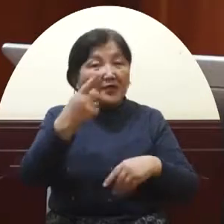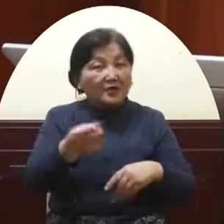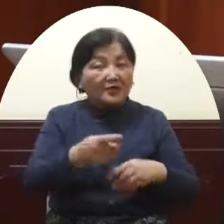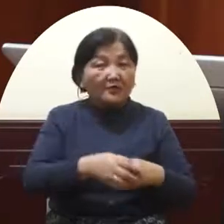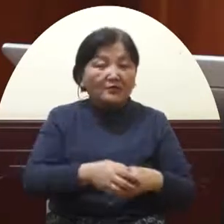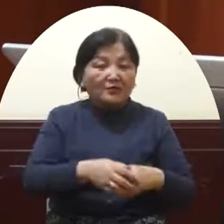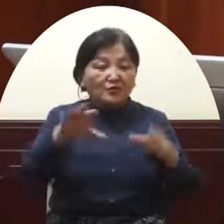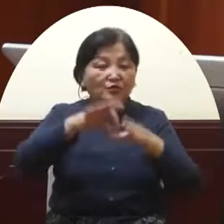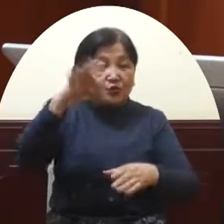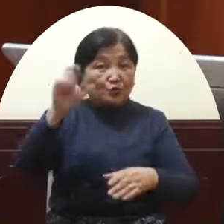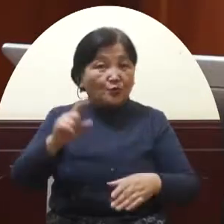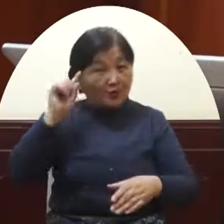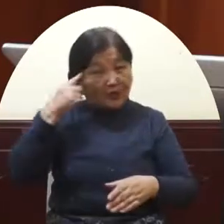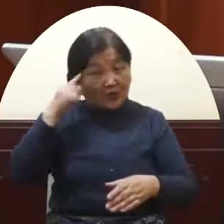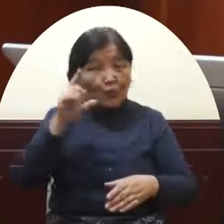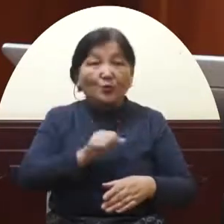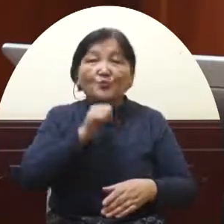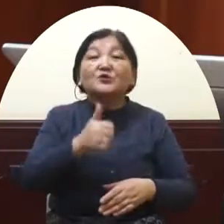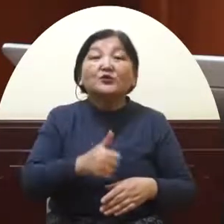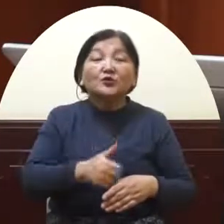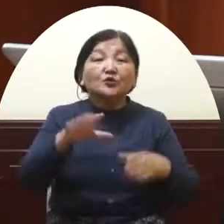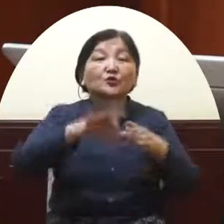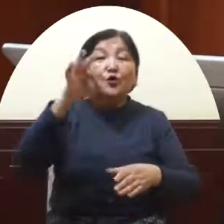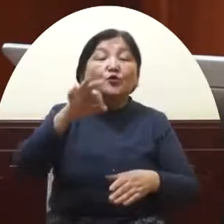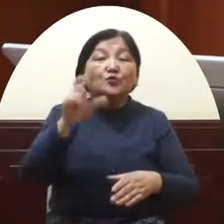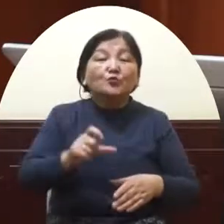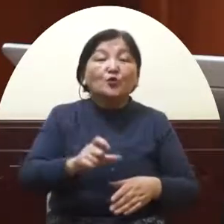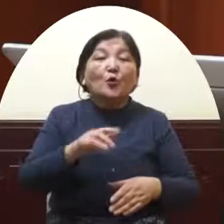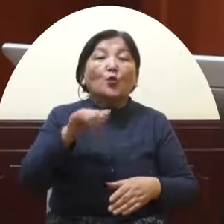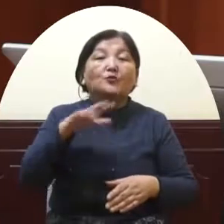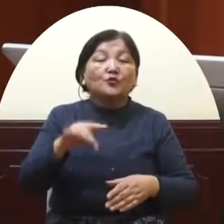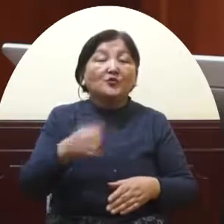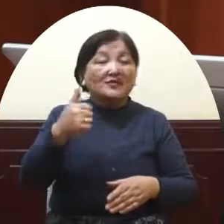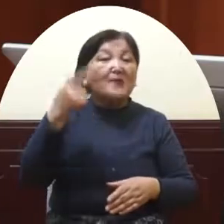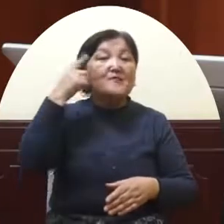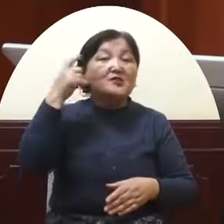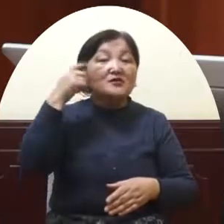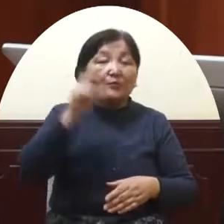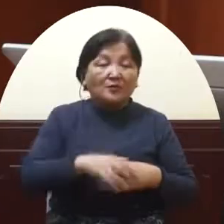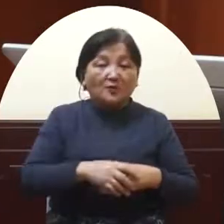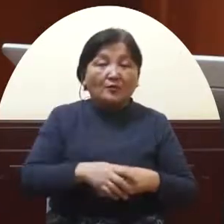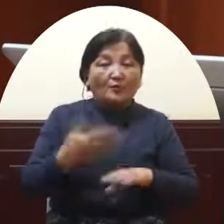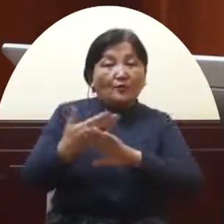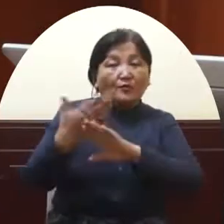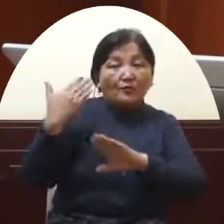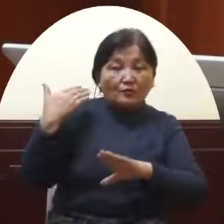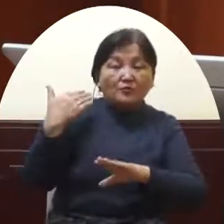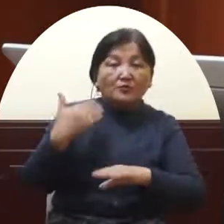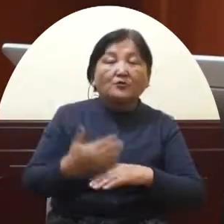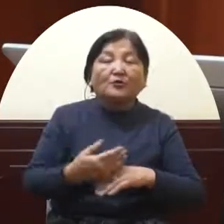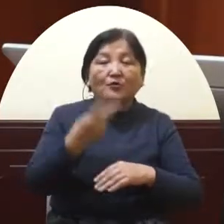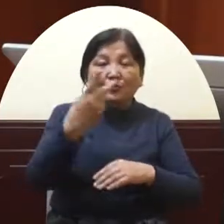Сонгогчид бол тэнэг биш. Сонгогчид харьцангуй улс төрийн боловсралтай. Өнгөрсөн 10-20 сонгуульд бол тэд саналаа өгч